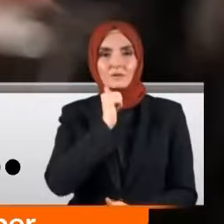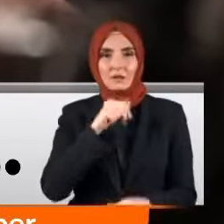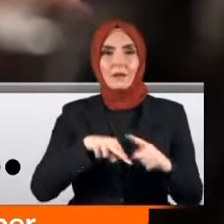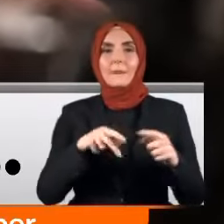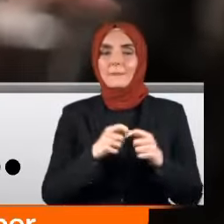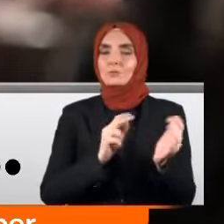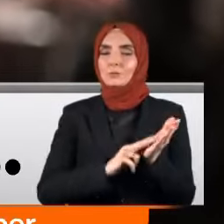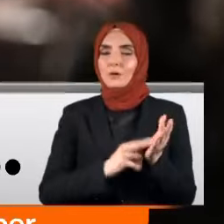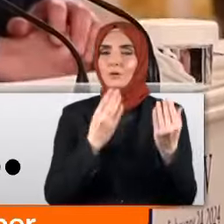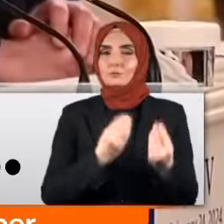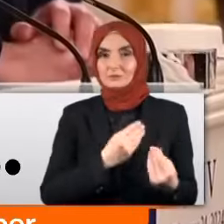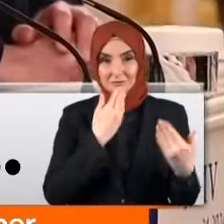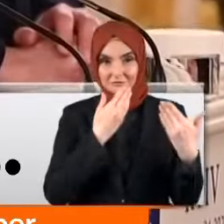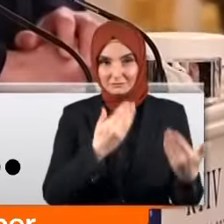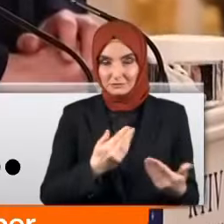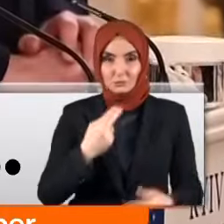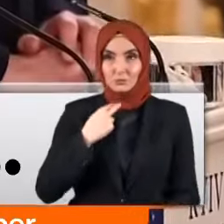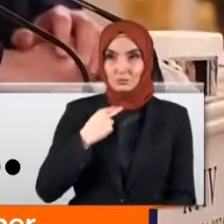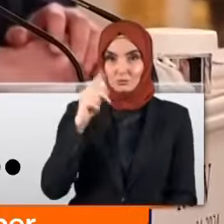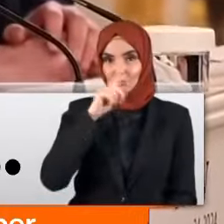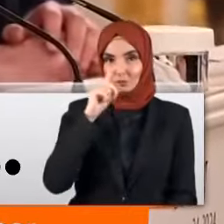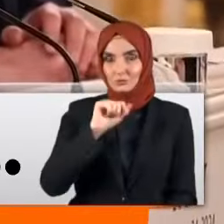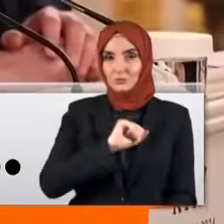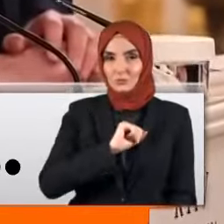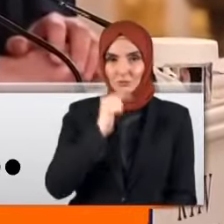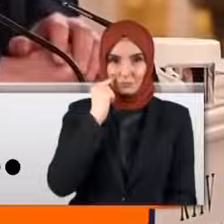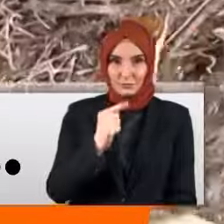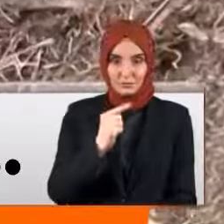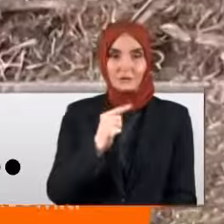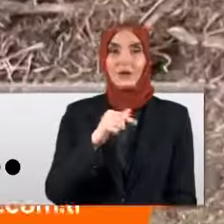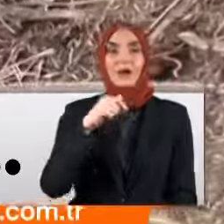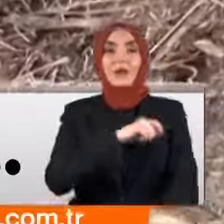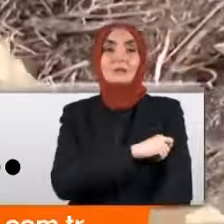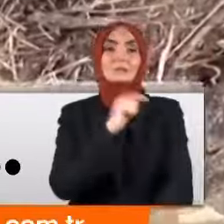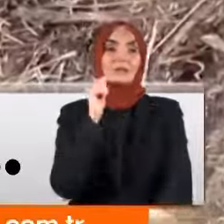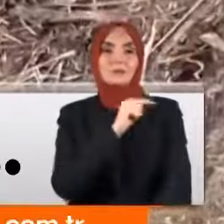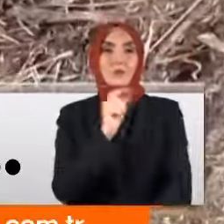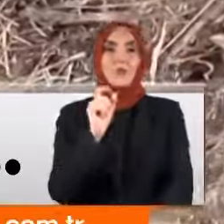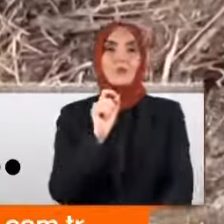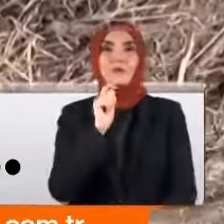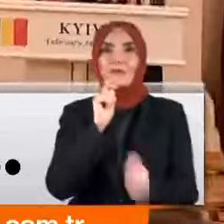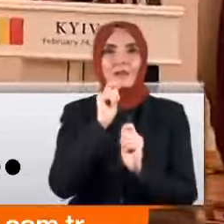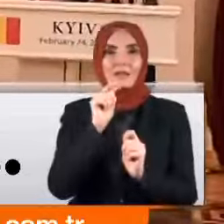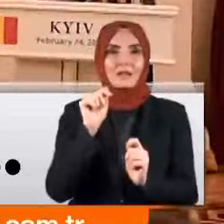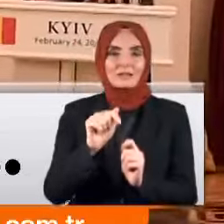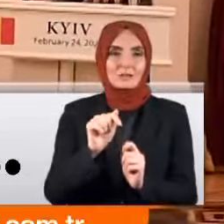Rusya korkusu Avrupa'ya Ottawa anlaşmasını bile sorgulatmaya başladı. Mayın dönemine dönüş